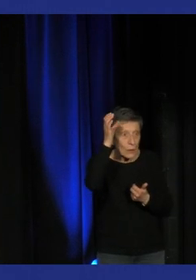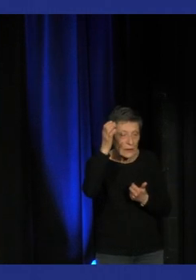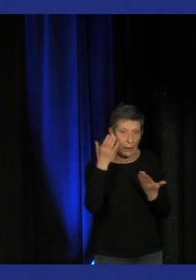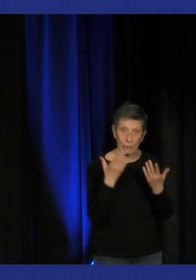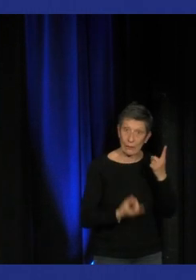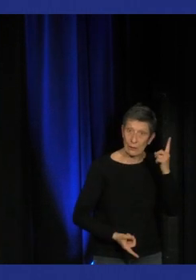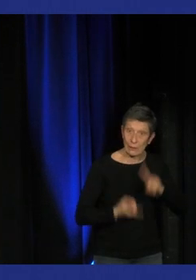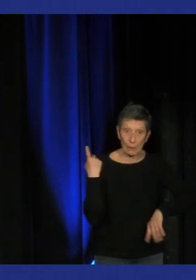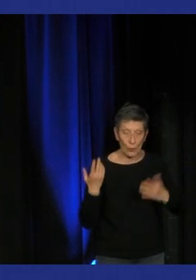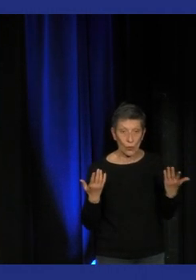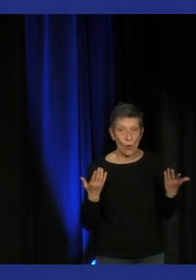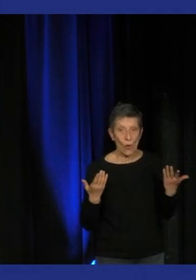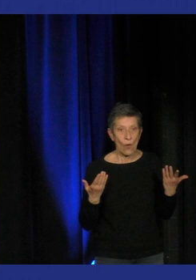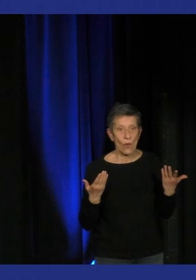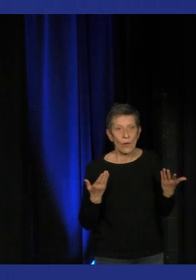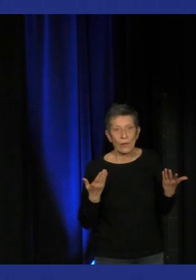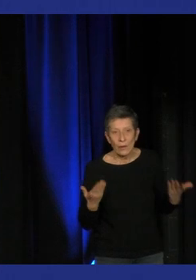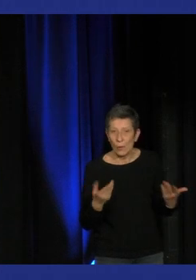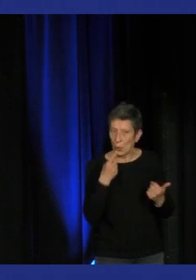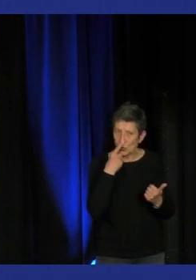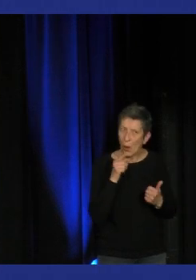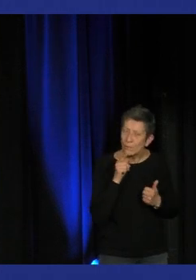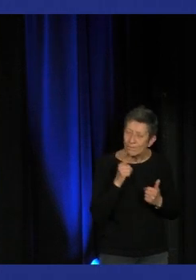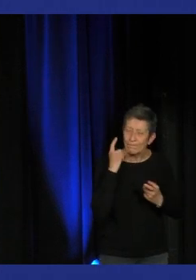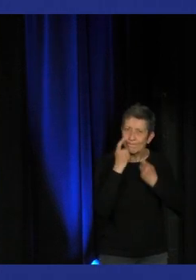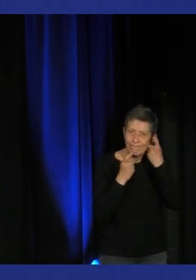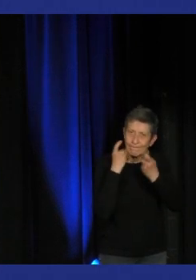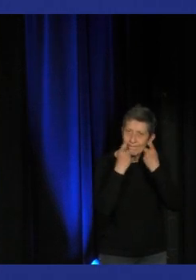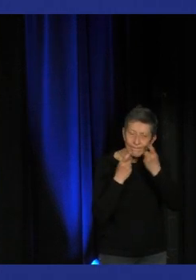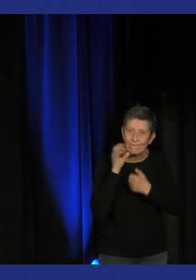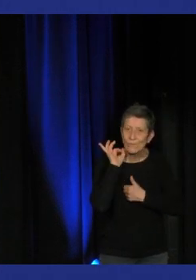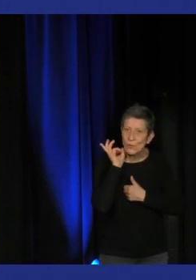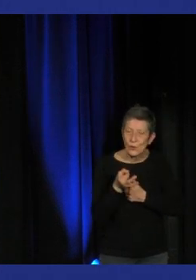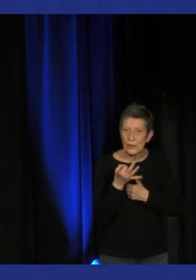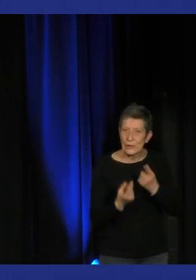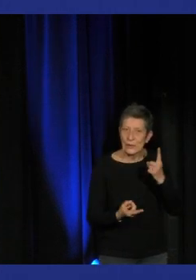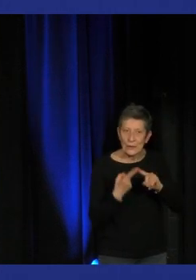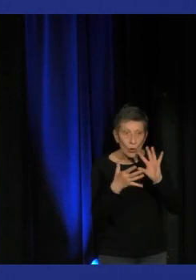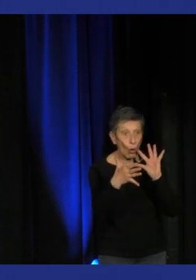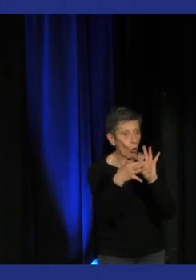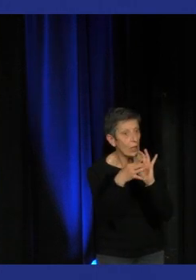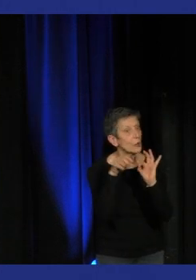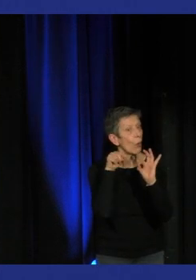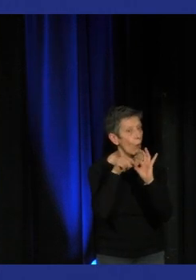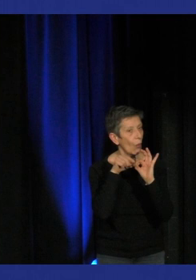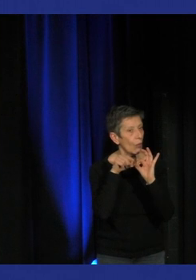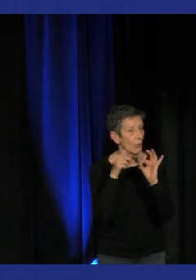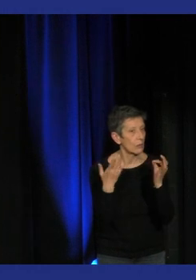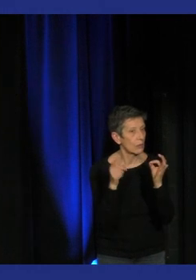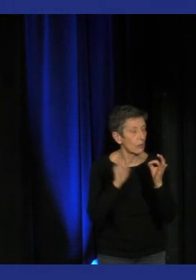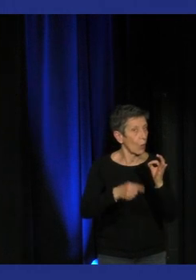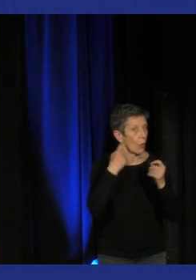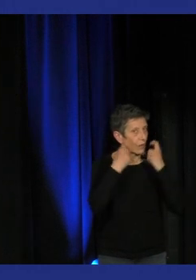le traversent. On sent bien, vous réfléchissez beaucoup à l'importance de penser du coup les relations dans les questions